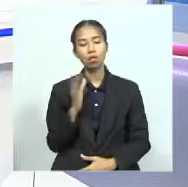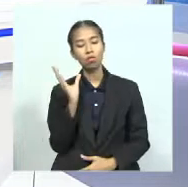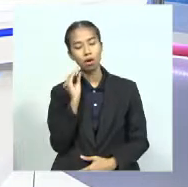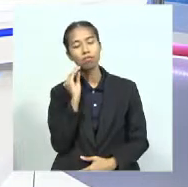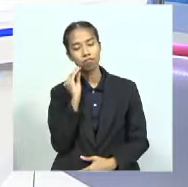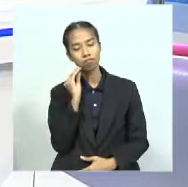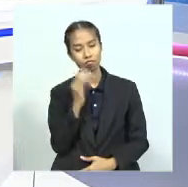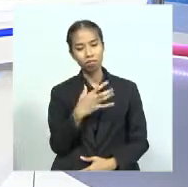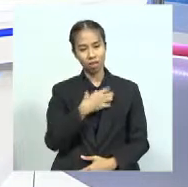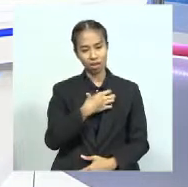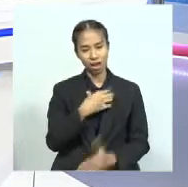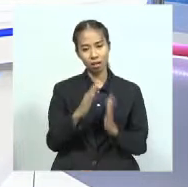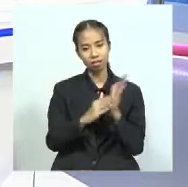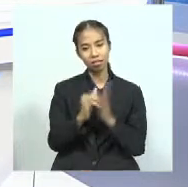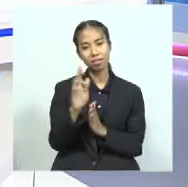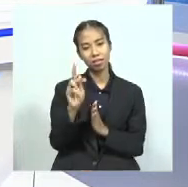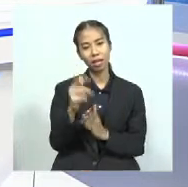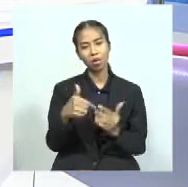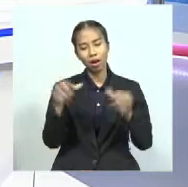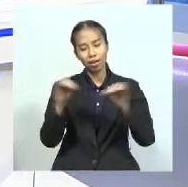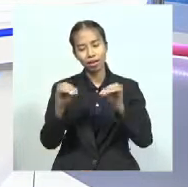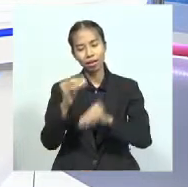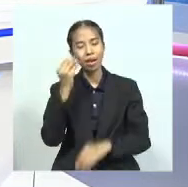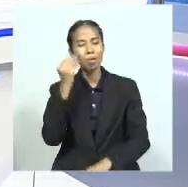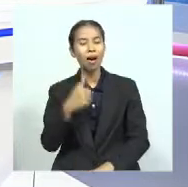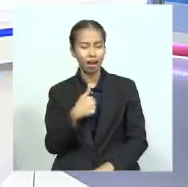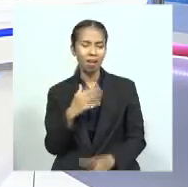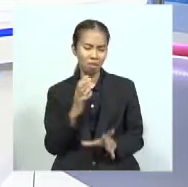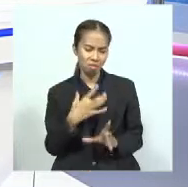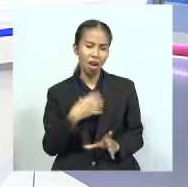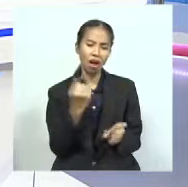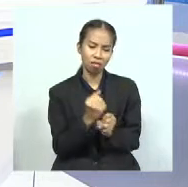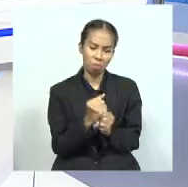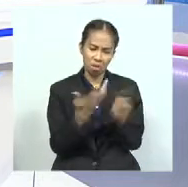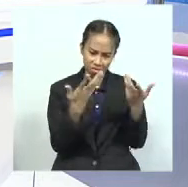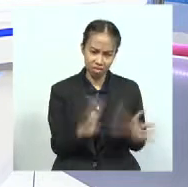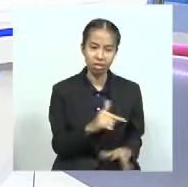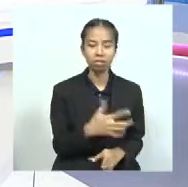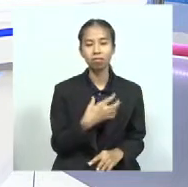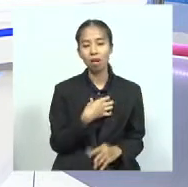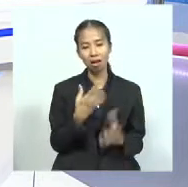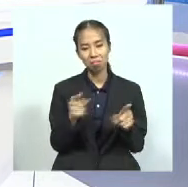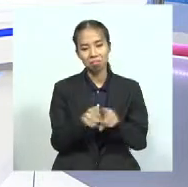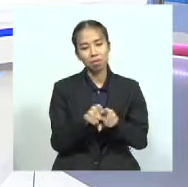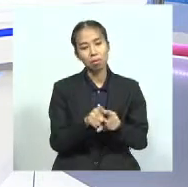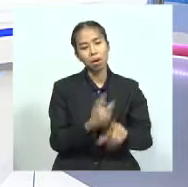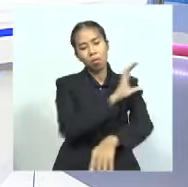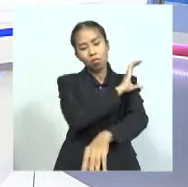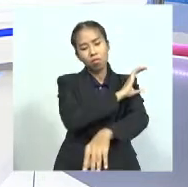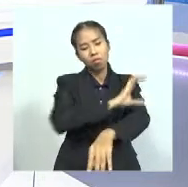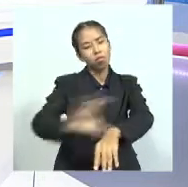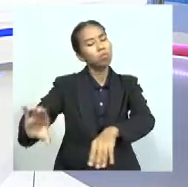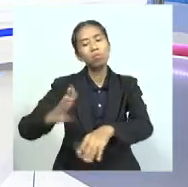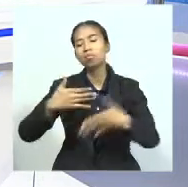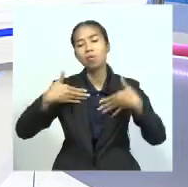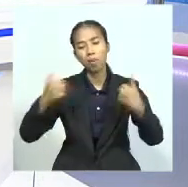อยากให้สายสีเขียวเหนือซึ่งอยู่บริเวณบ้านดิฉัน แล้วเสร็ จแบบนี้บ้างก็จะได้เป็นการเดินทางที่เชื่อมต่อเช่นเดียวกันแล้วก็